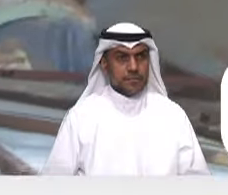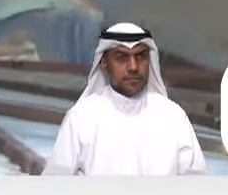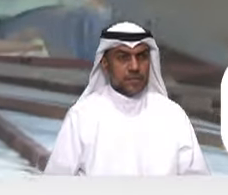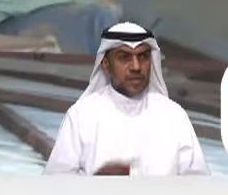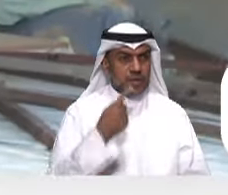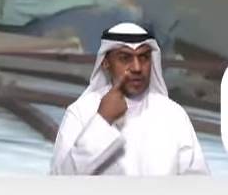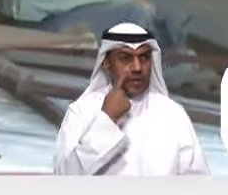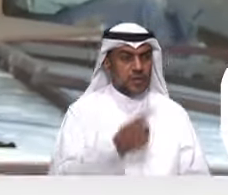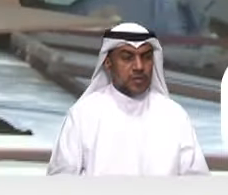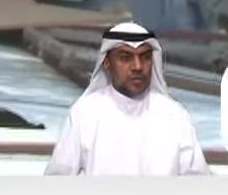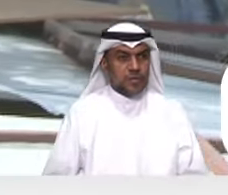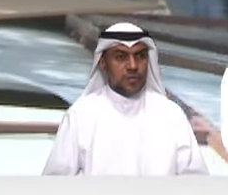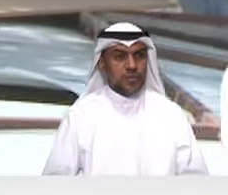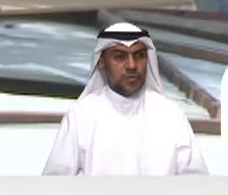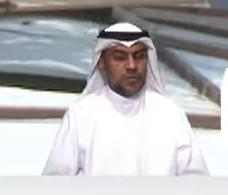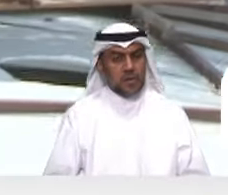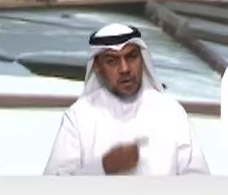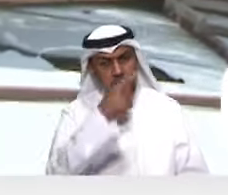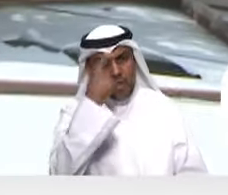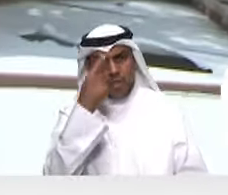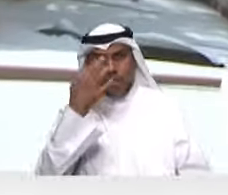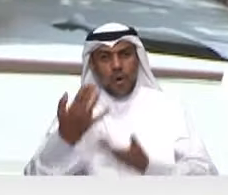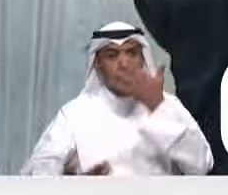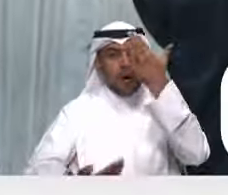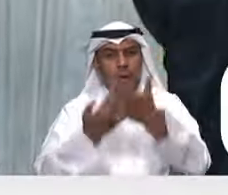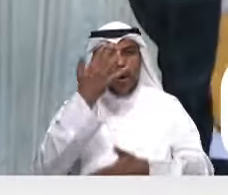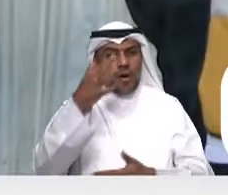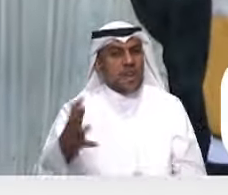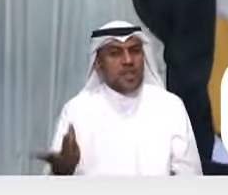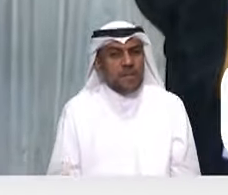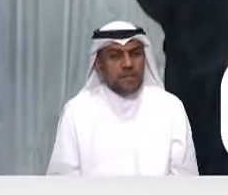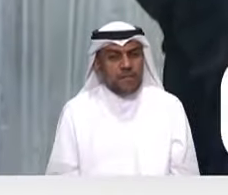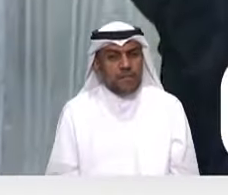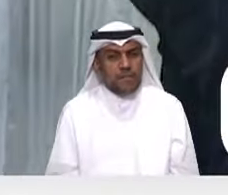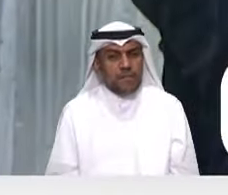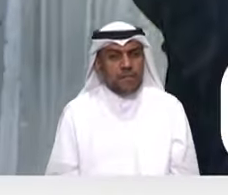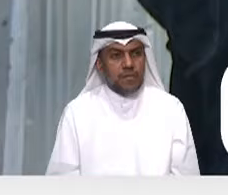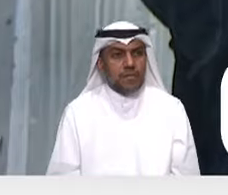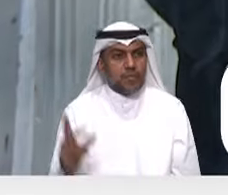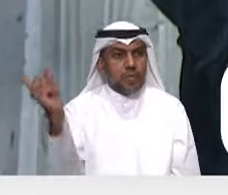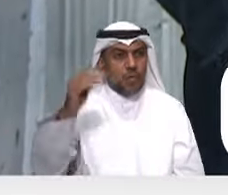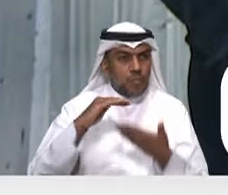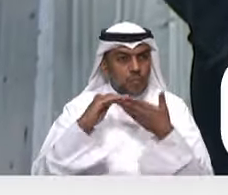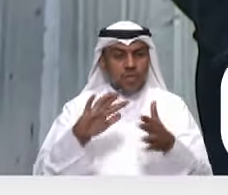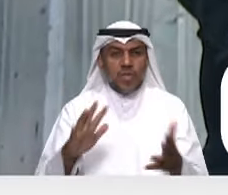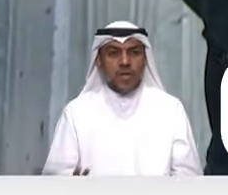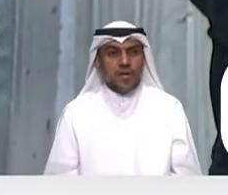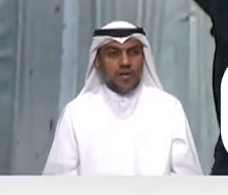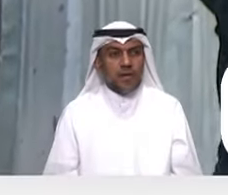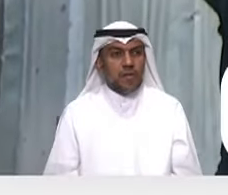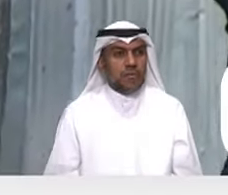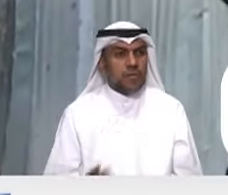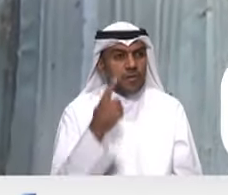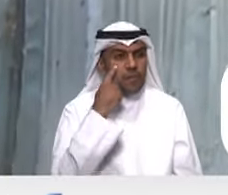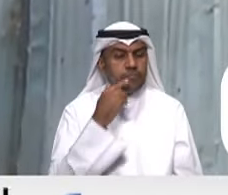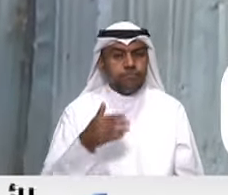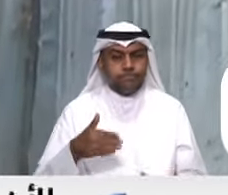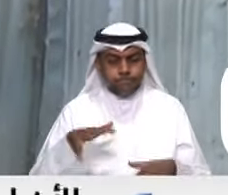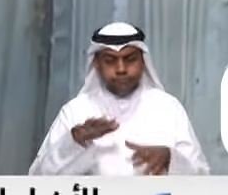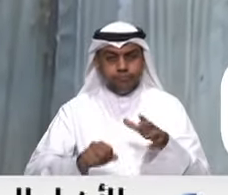كيف يمكنك منع حريق إن حدث؟ وكيف للطوارئ أن تعمل وأنت تستغل مساحة ملكا